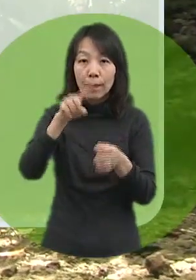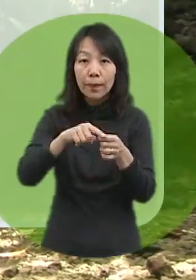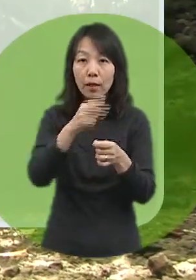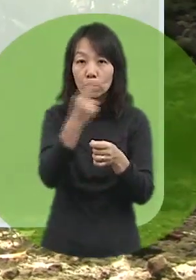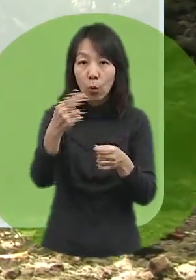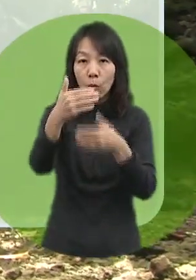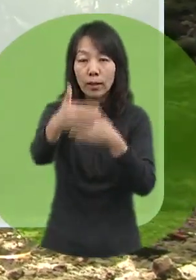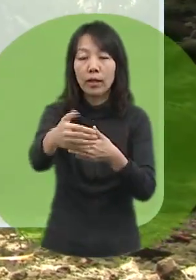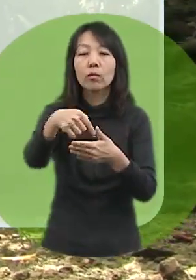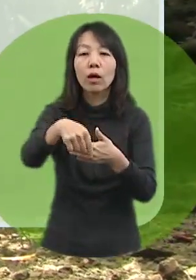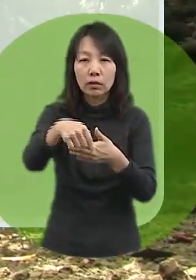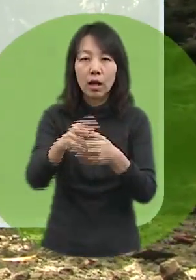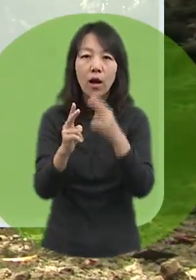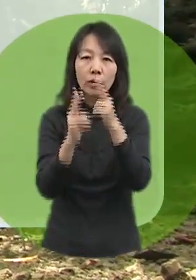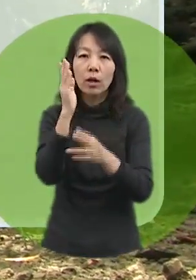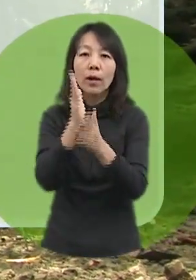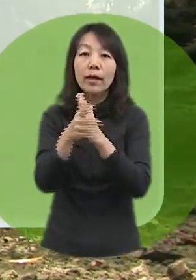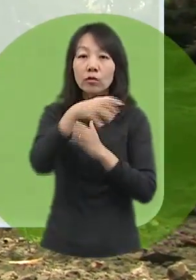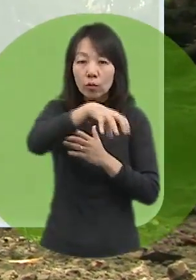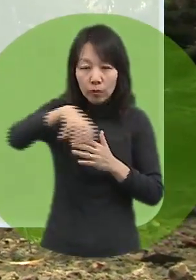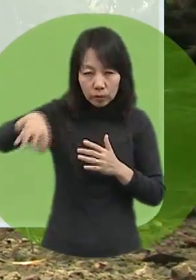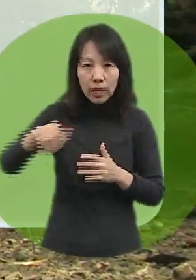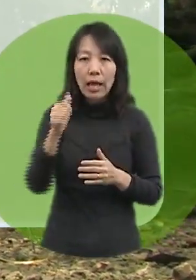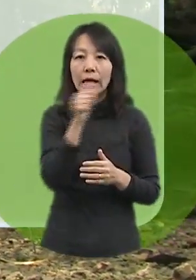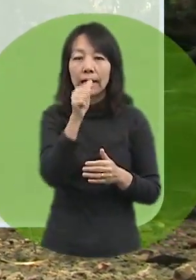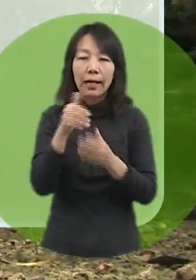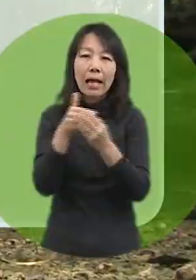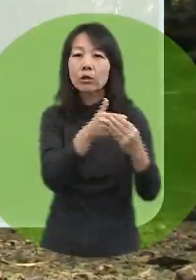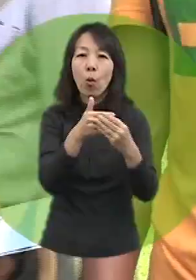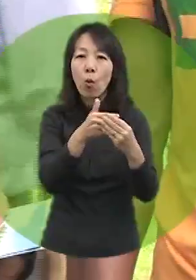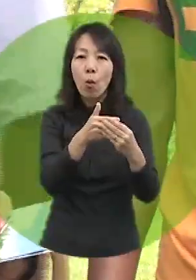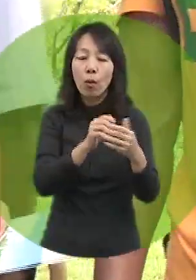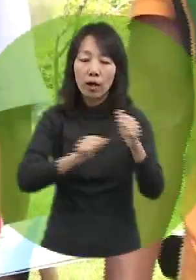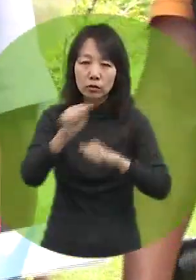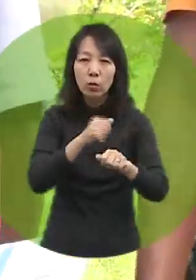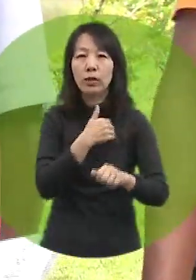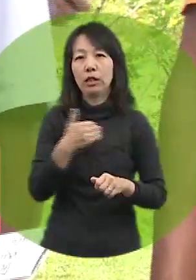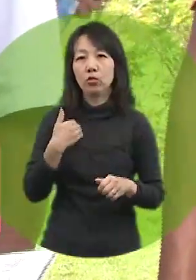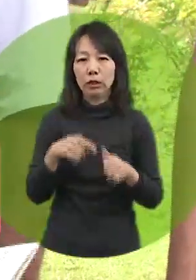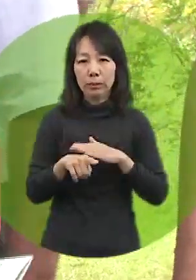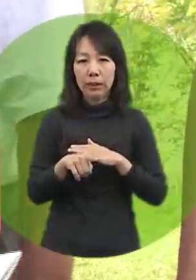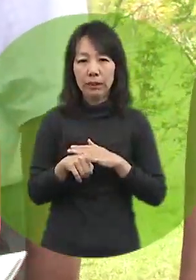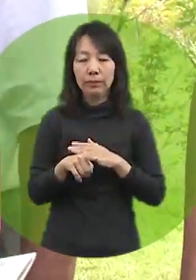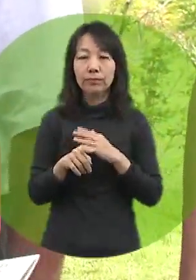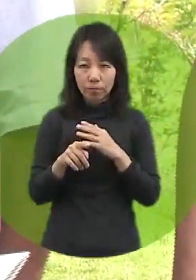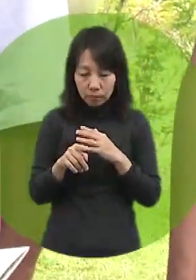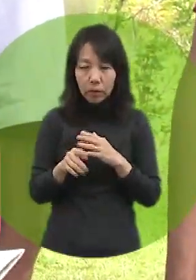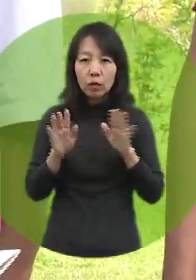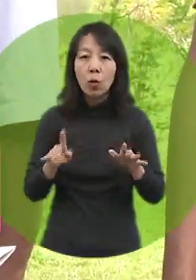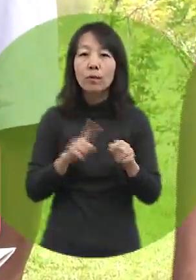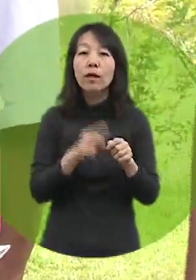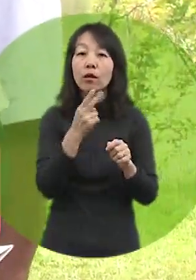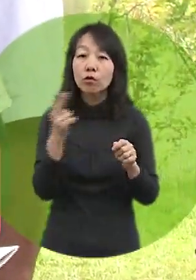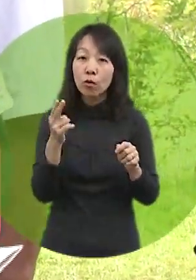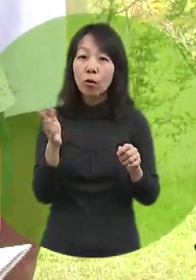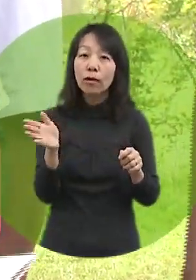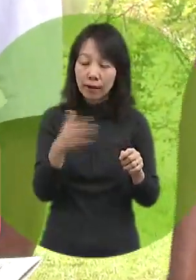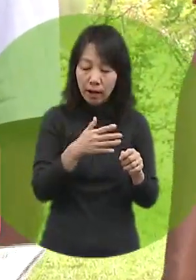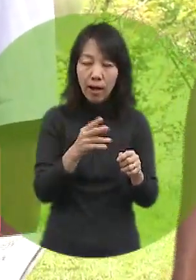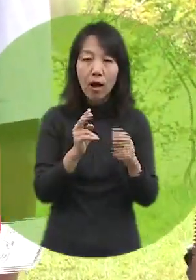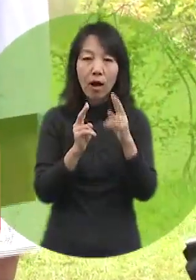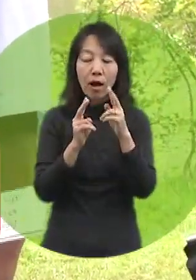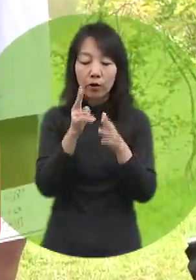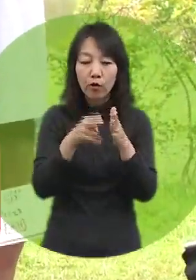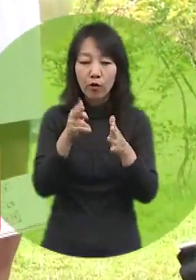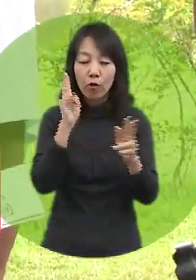沖縄県内でガイドとして活動できるようになります。県では今年度から旅行者での OJT